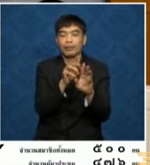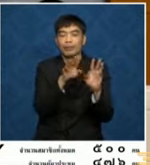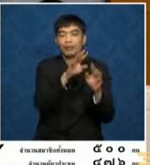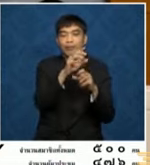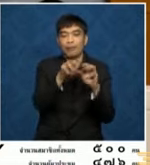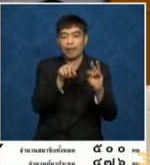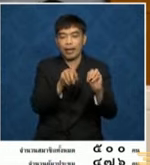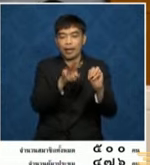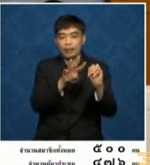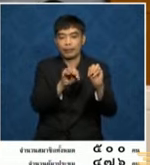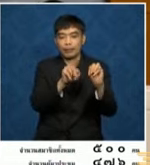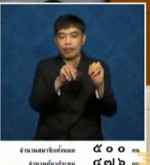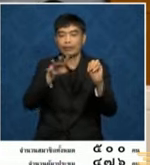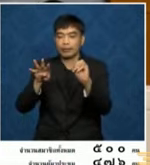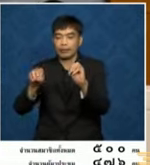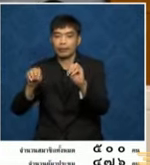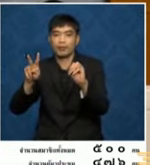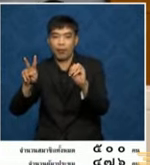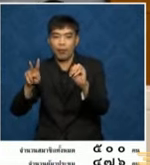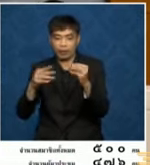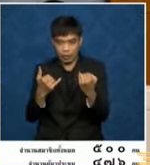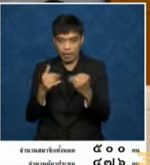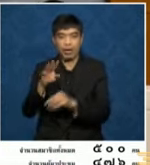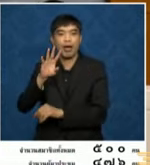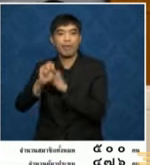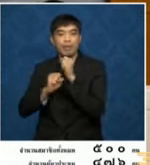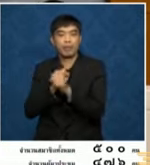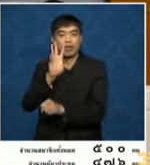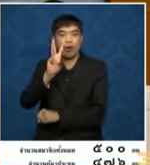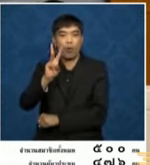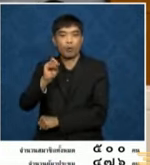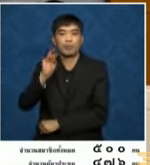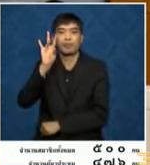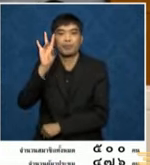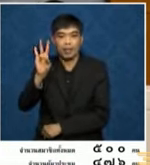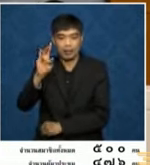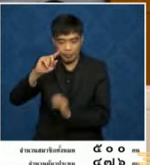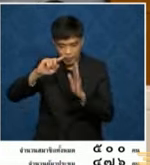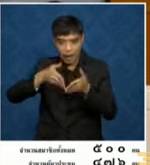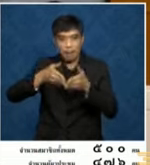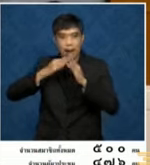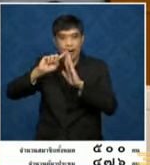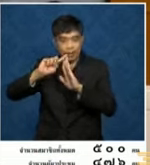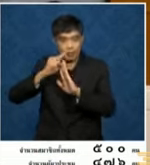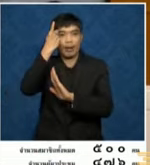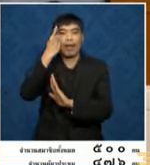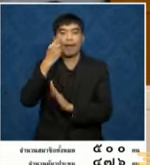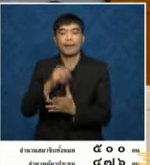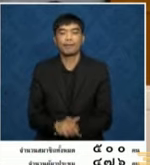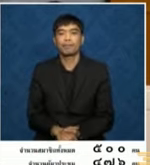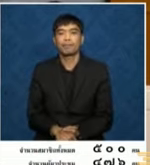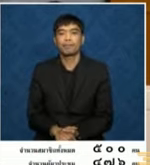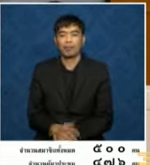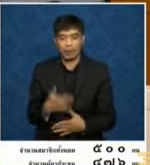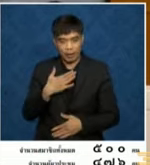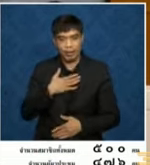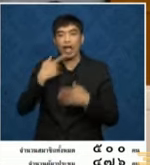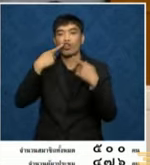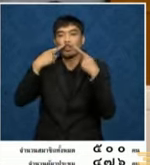482นะครับแล้วก็ผูกพันใหม่ในปีนี้67ตั้งเป็นปีแรกครับผมขออนุญาตตอบคำถามคร่าว